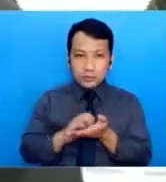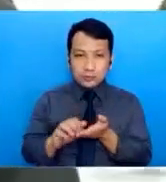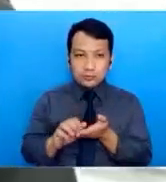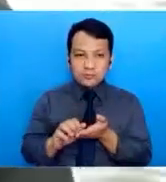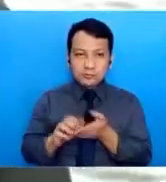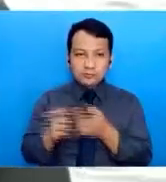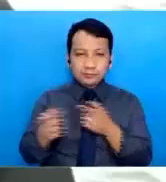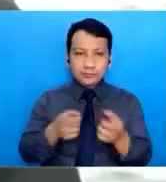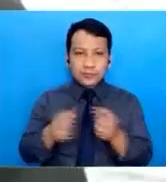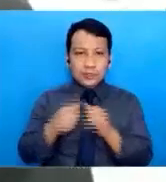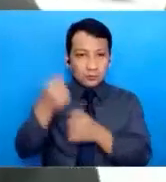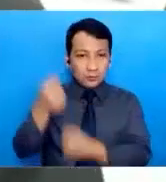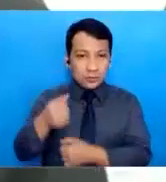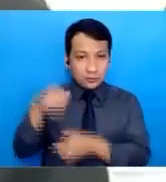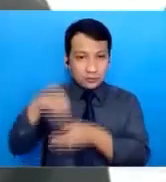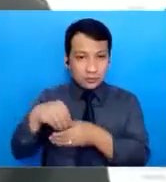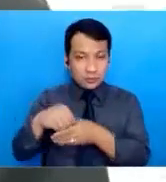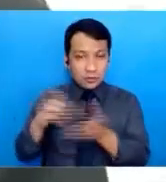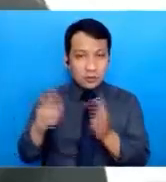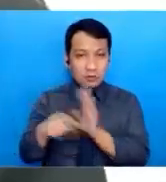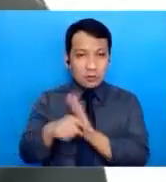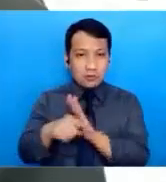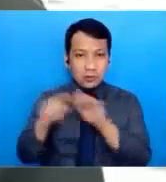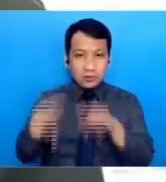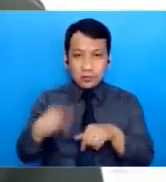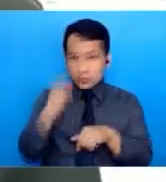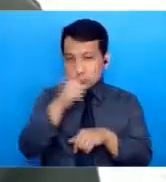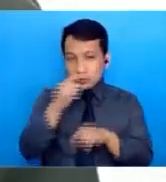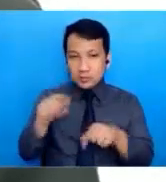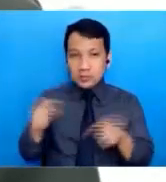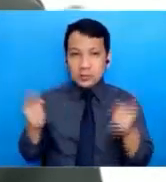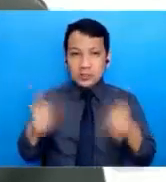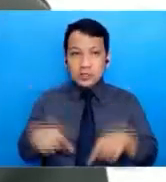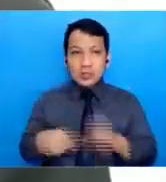tolerate rallies inside this hall. Masisira po yung